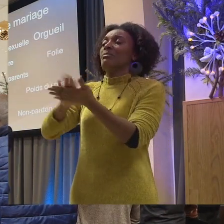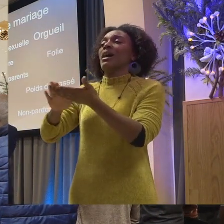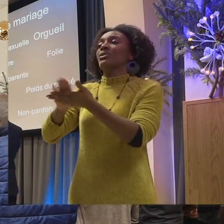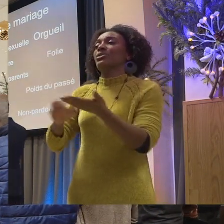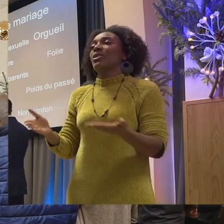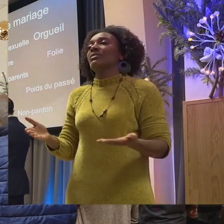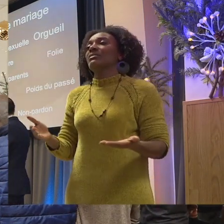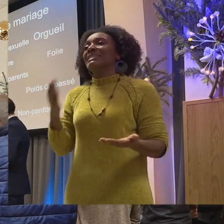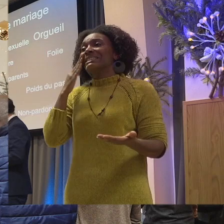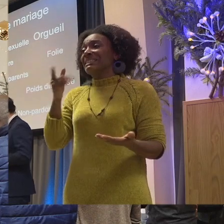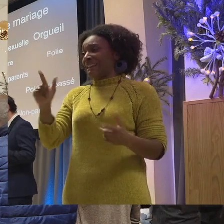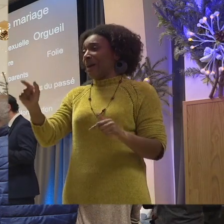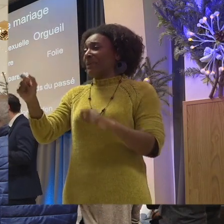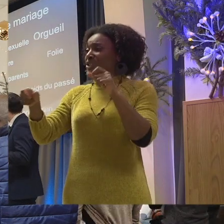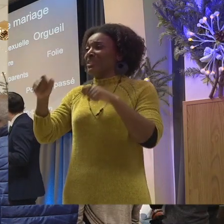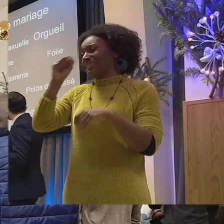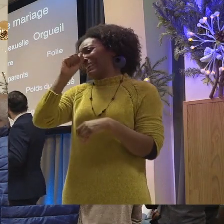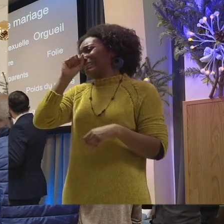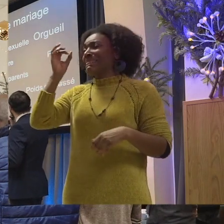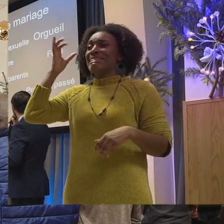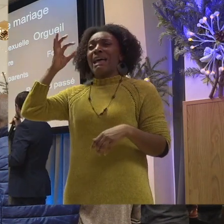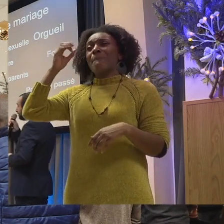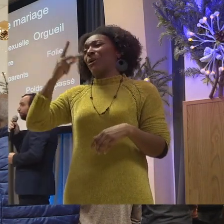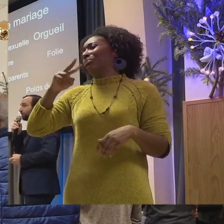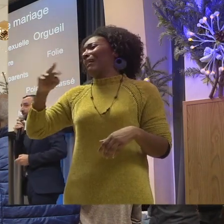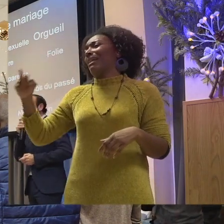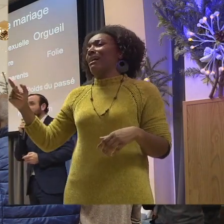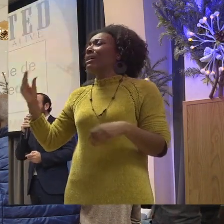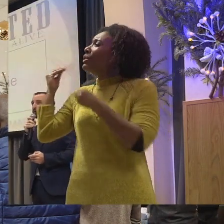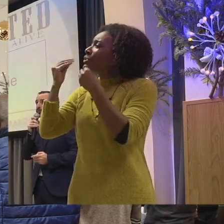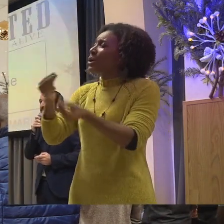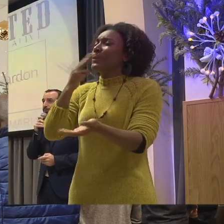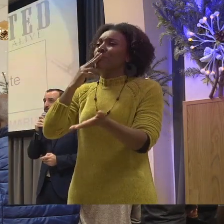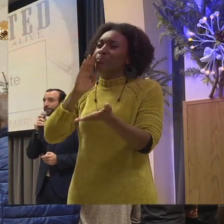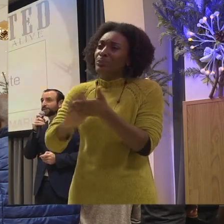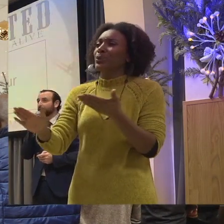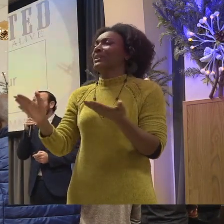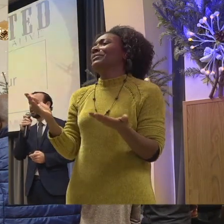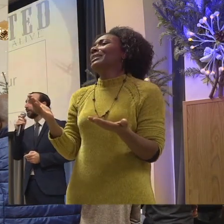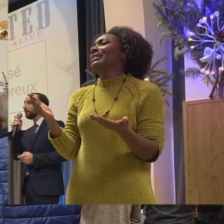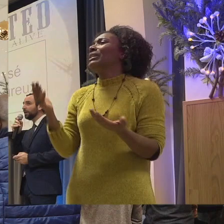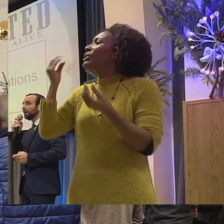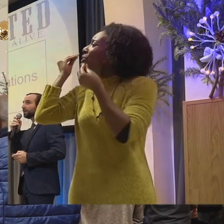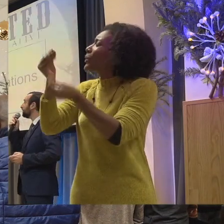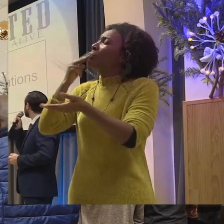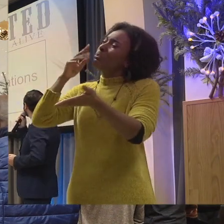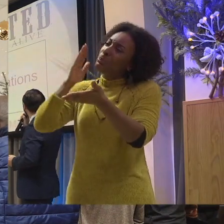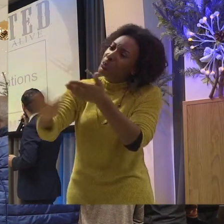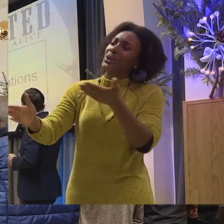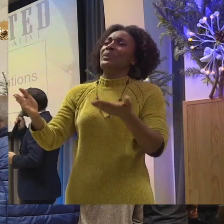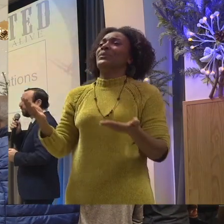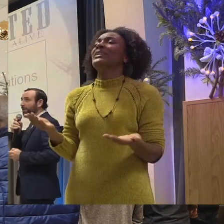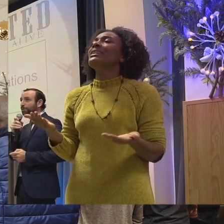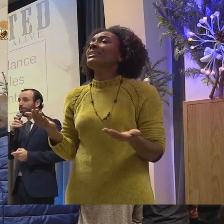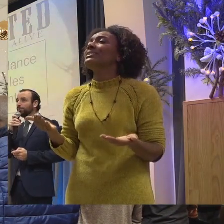est dans l'immoralité sexuelle ce matin au milieu de nous, qu'il puisse avoir sa vie purifiée par le sang de Jésus-Christ. Alléluia. Seigneur, si